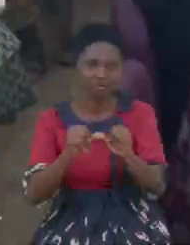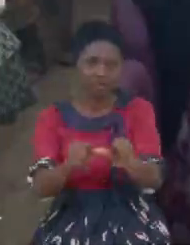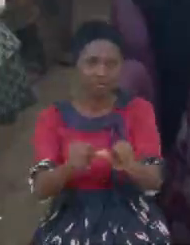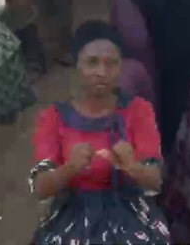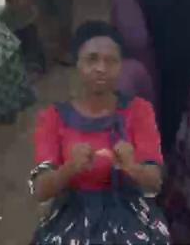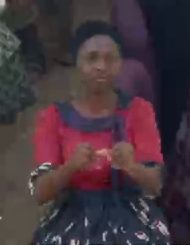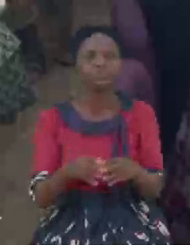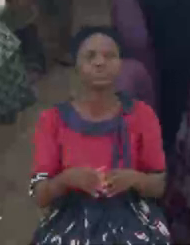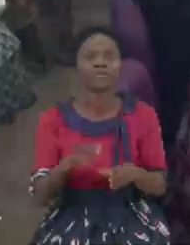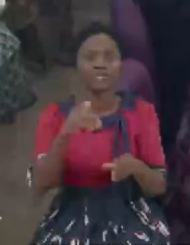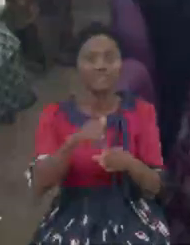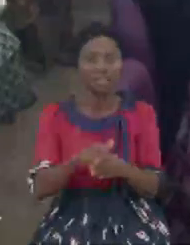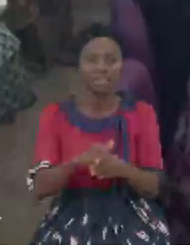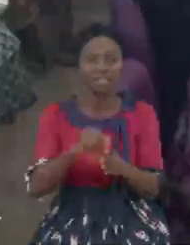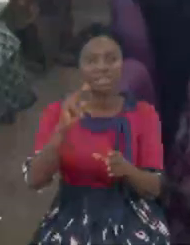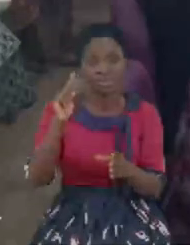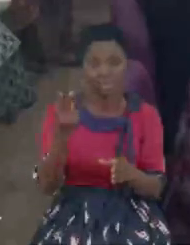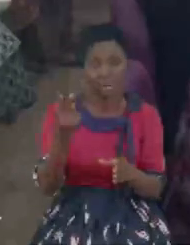Voyons,